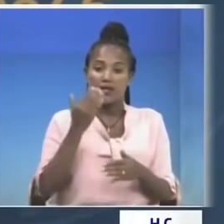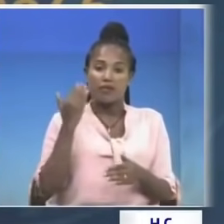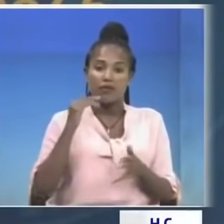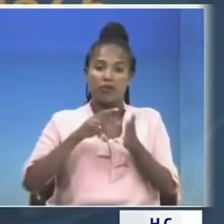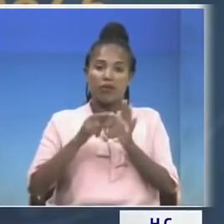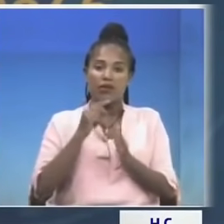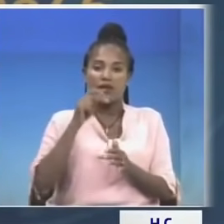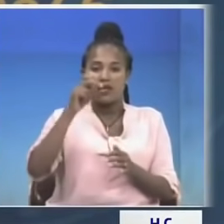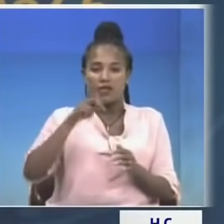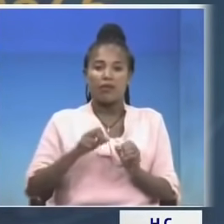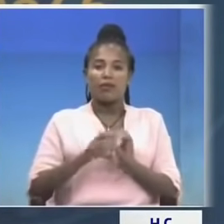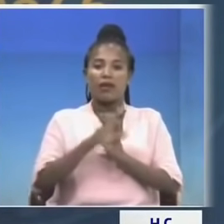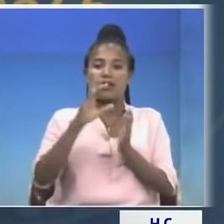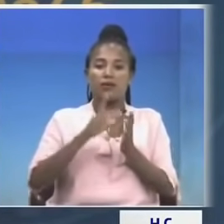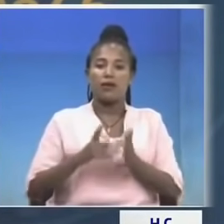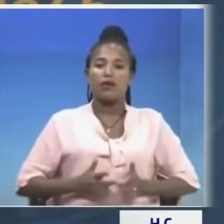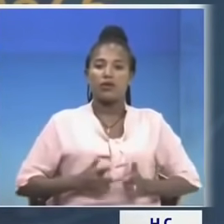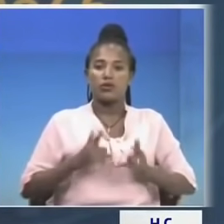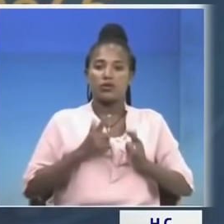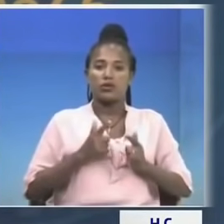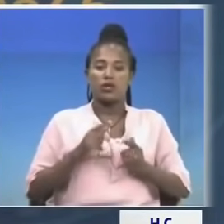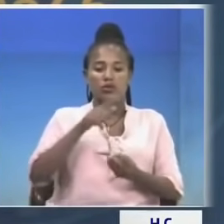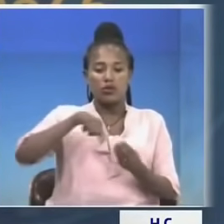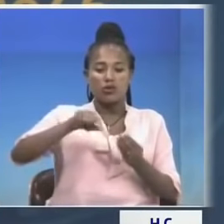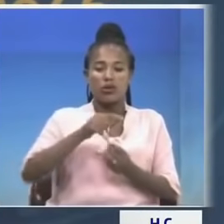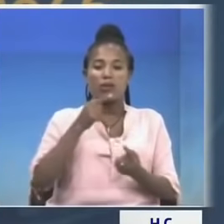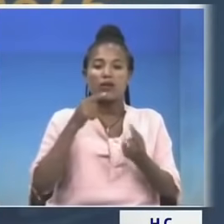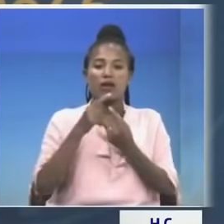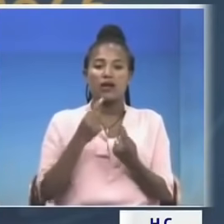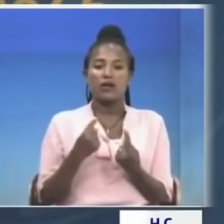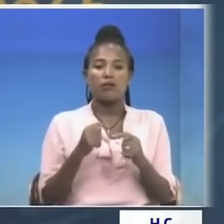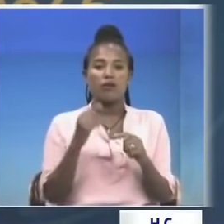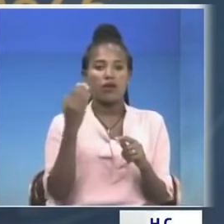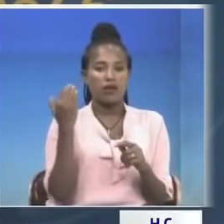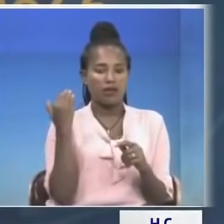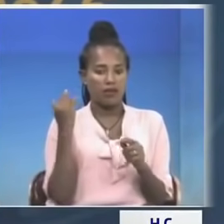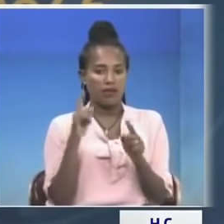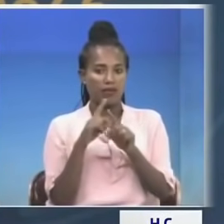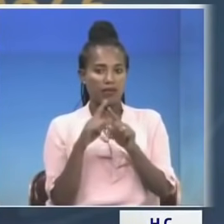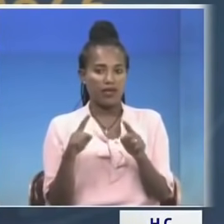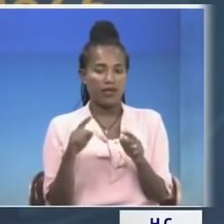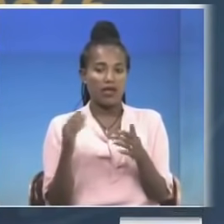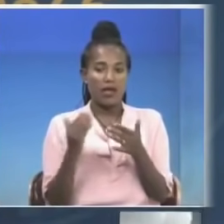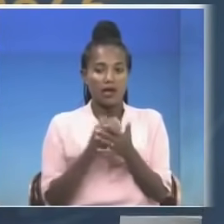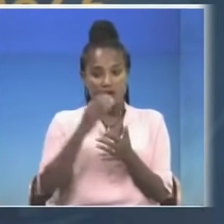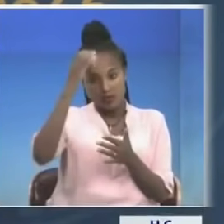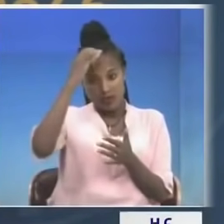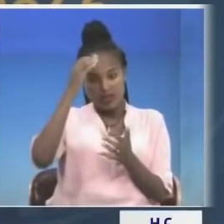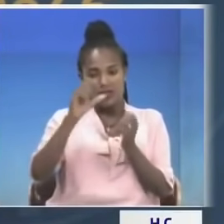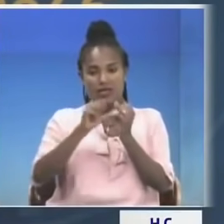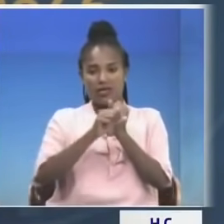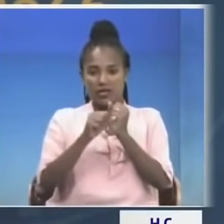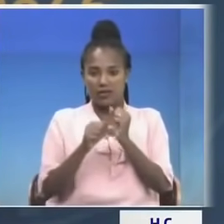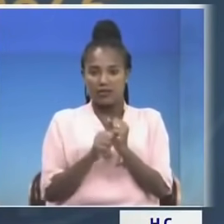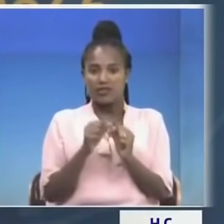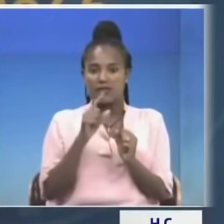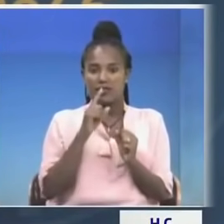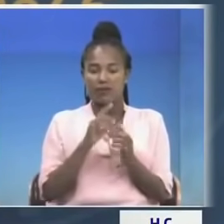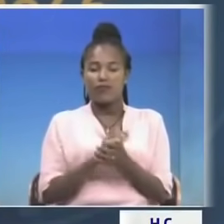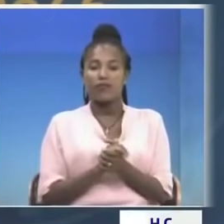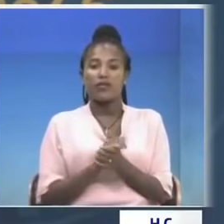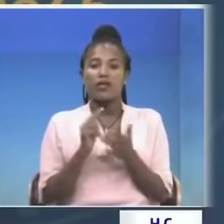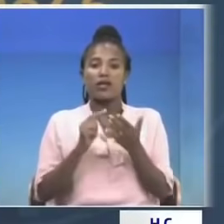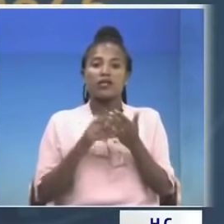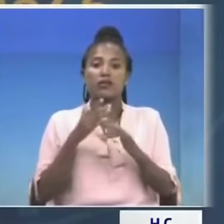ነው የደብረ ብርሃን ከተማ ነዋሪዎችን ተዛዙረን ለማናገር ሞክረን ነበረ። በተለይ አዲሱ መንግስት እየተመሰረተ ስለሆነ ከዚህ